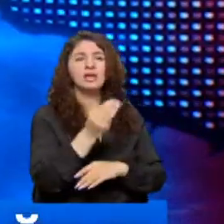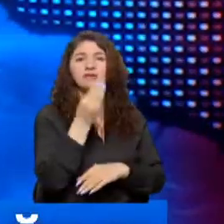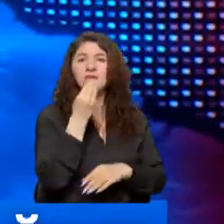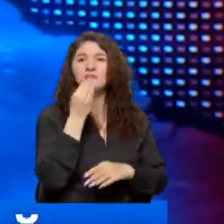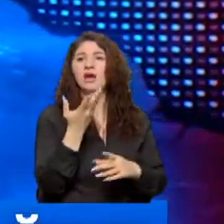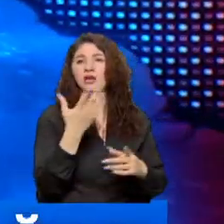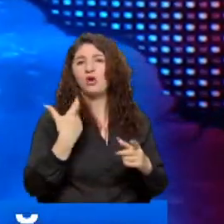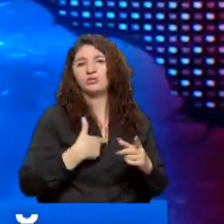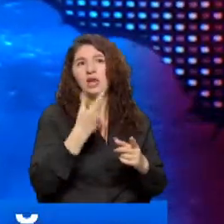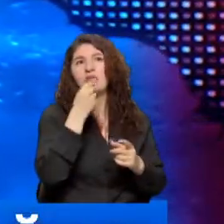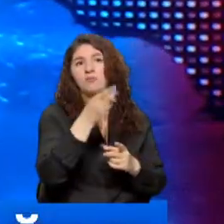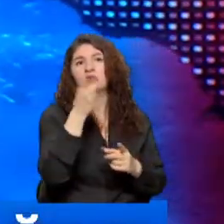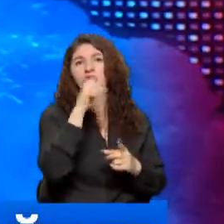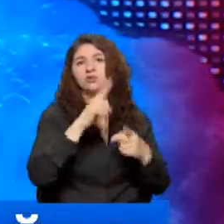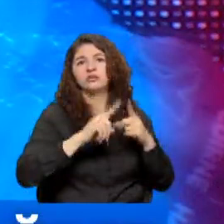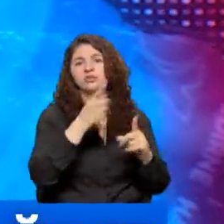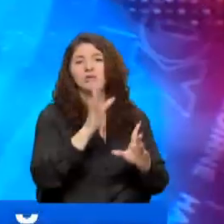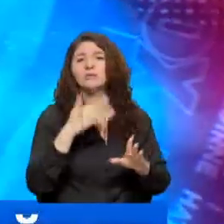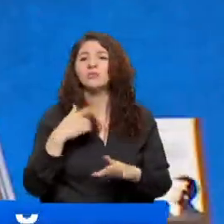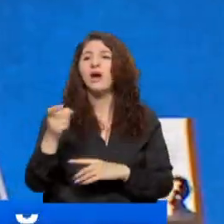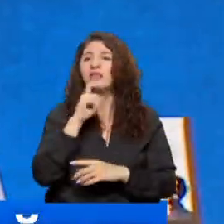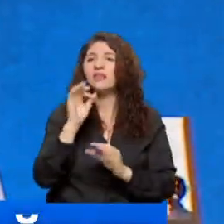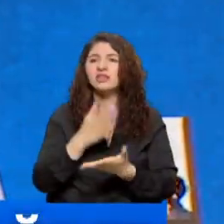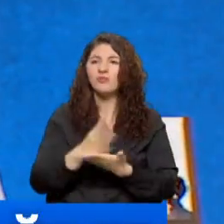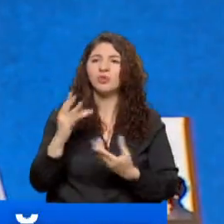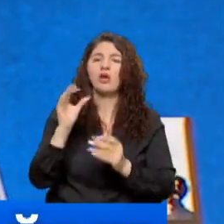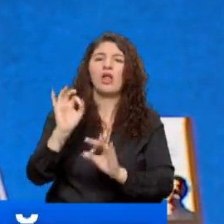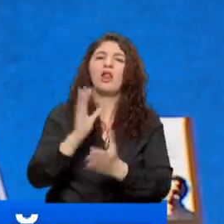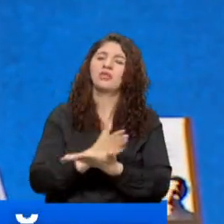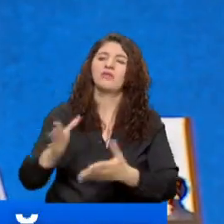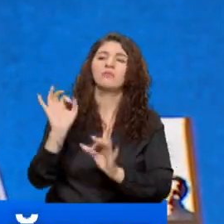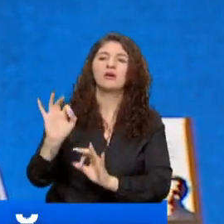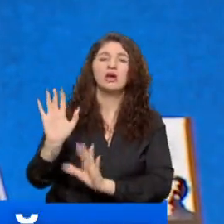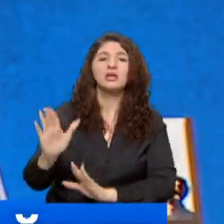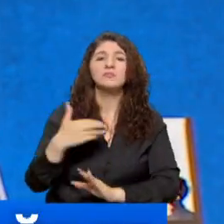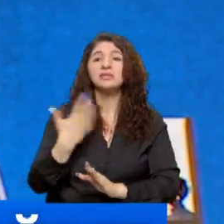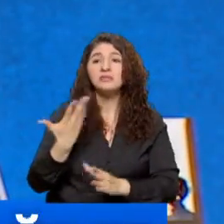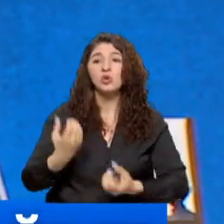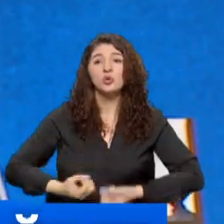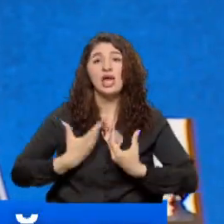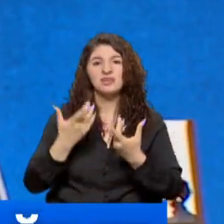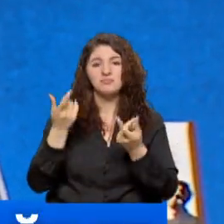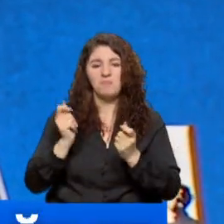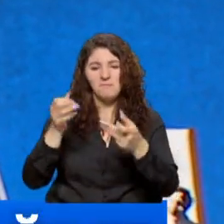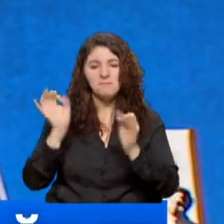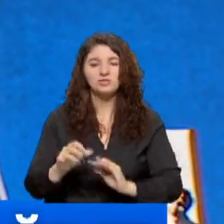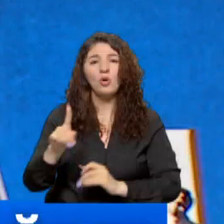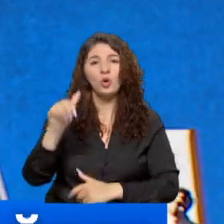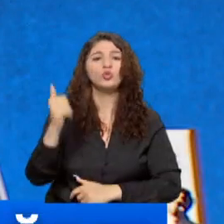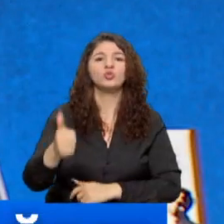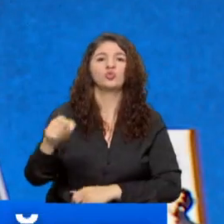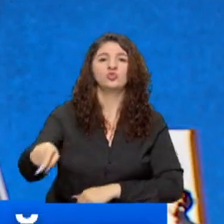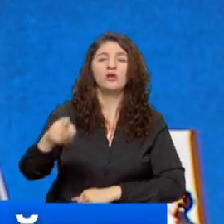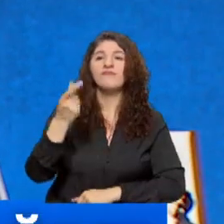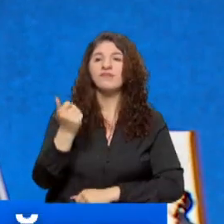gıda Er Gıda üzerinden siyasi biz bu hataları ne kadar devam ettirecek o kadar devam edecek Biz ne zaman üretmeye başlarsak o